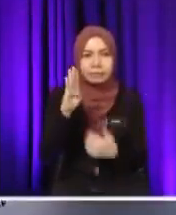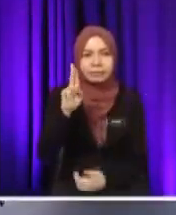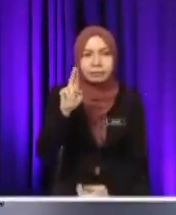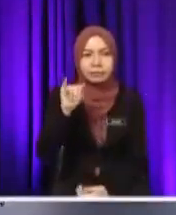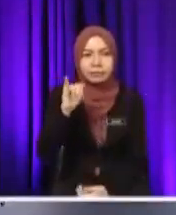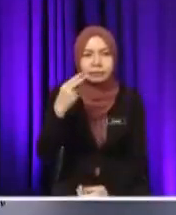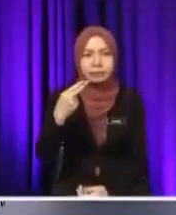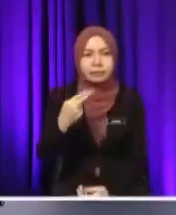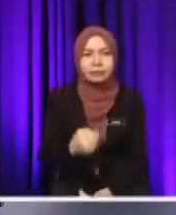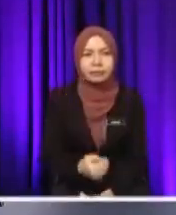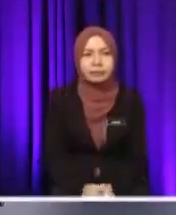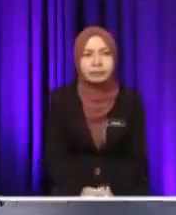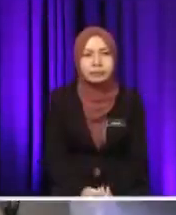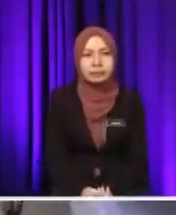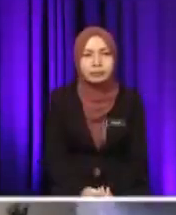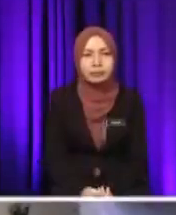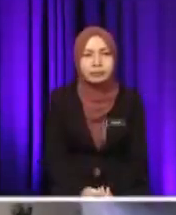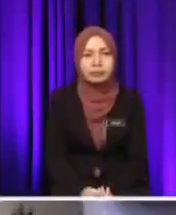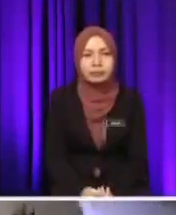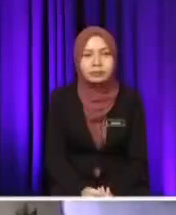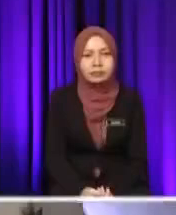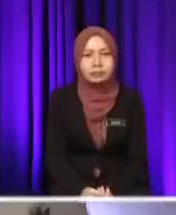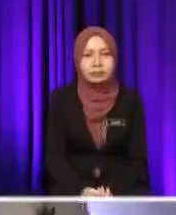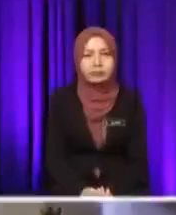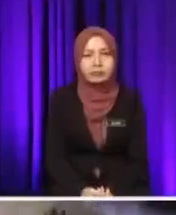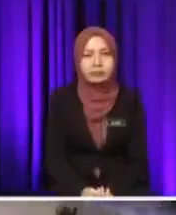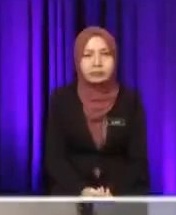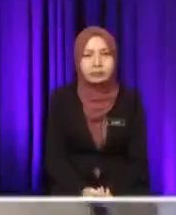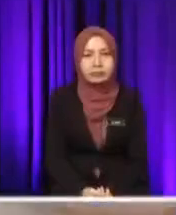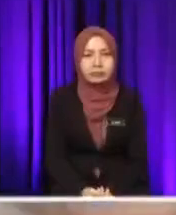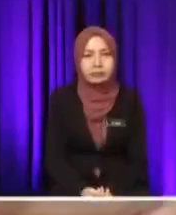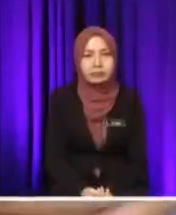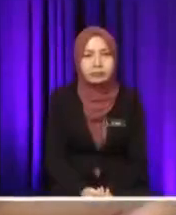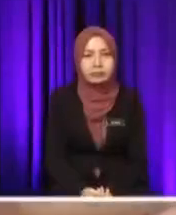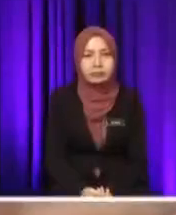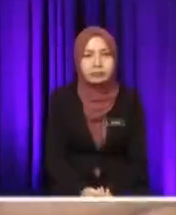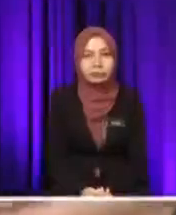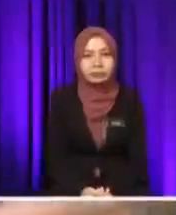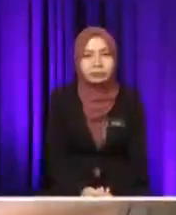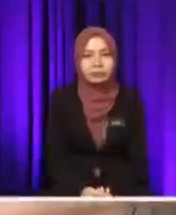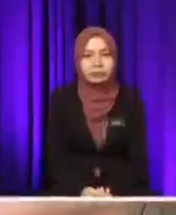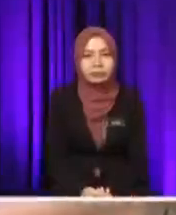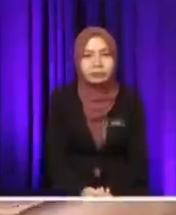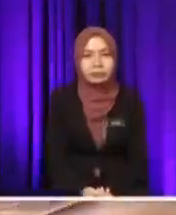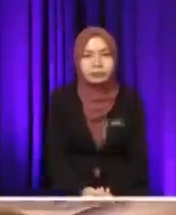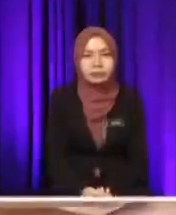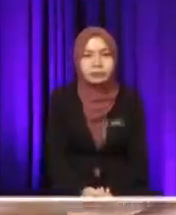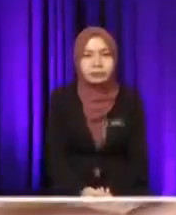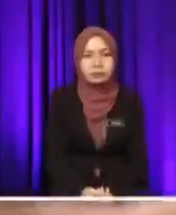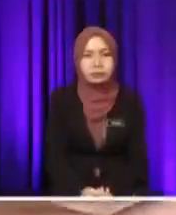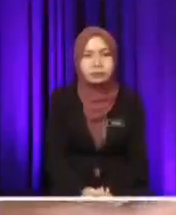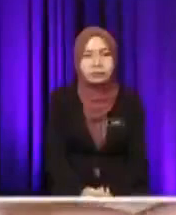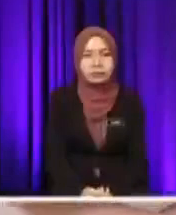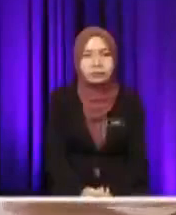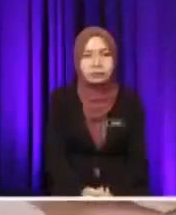Gabus tu, yang warna hitam tutup. Dan kita goncang untuk okey, tunggu Adam. Right. So, maaf ya lambat.